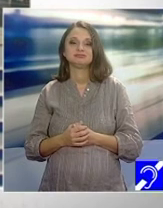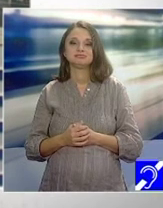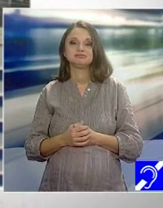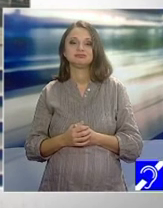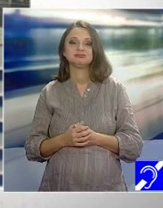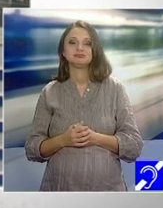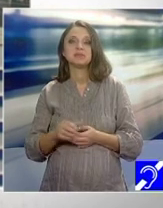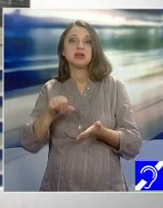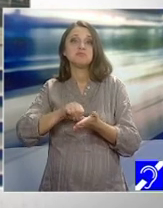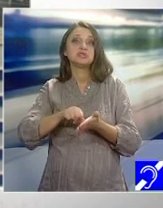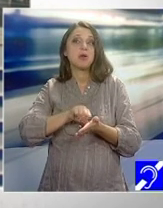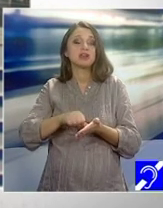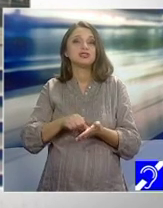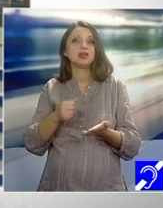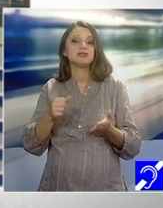Mijloace de comunicare, da, avem